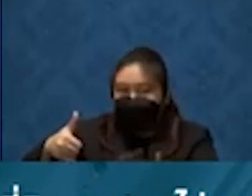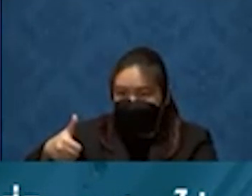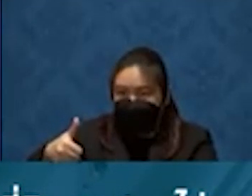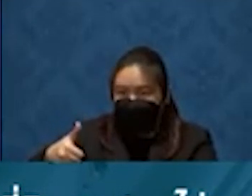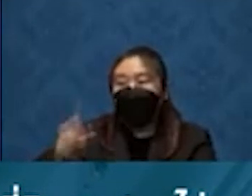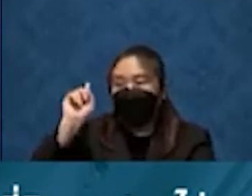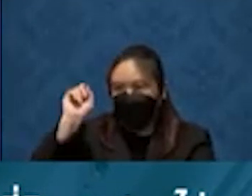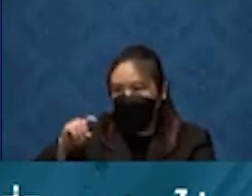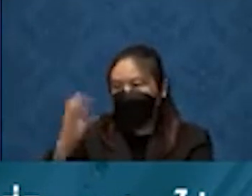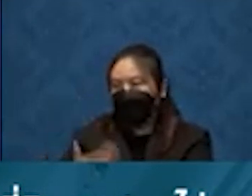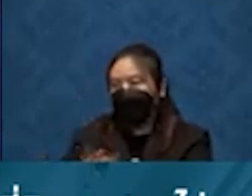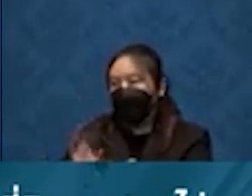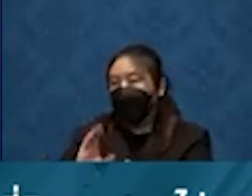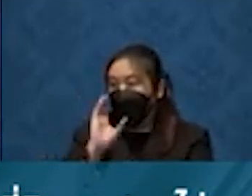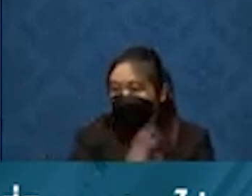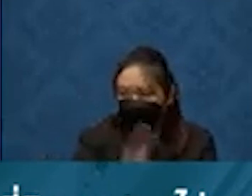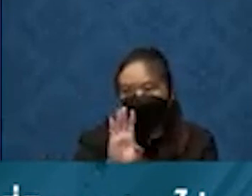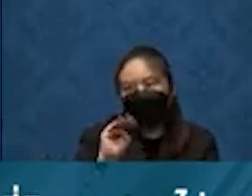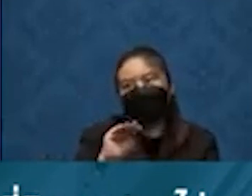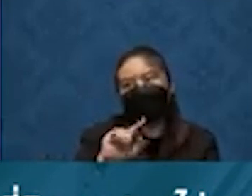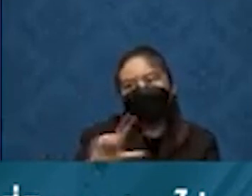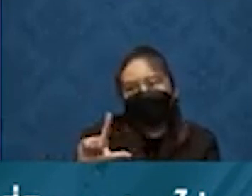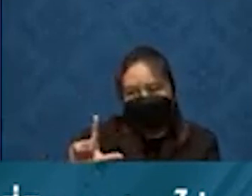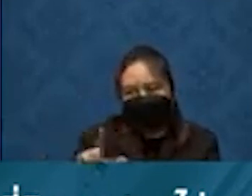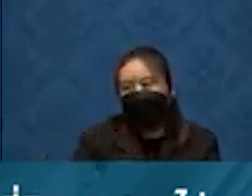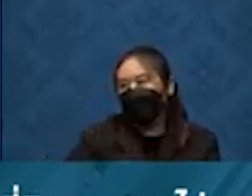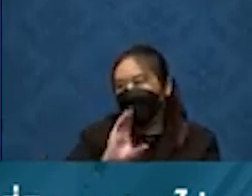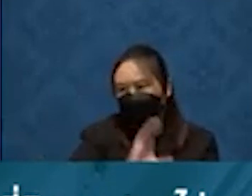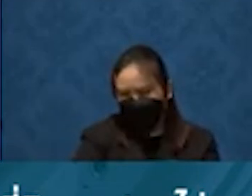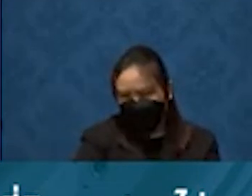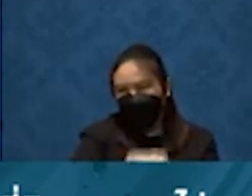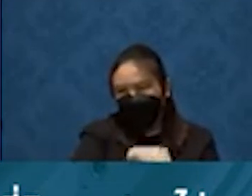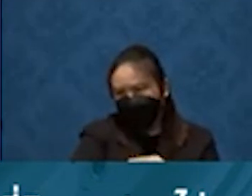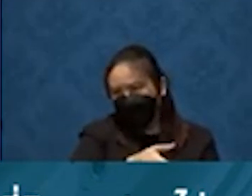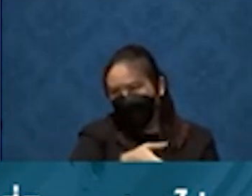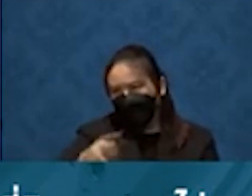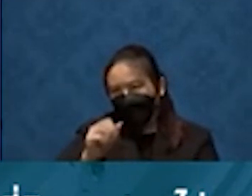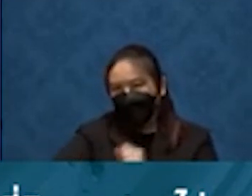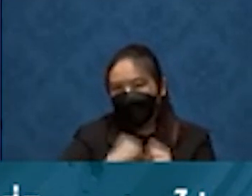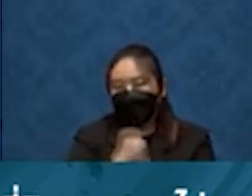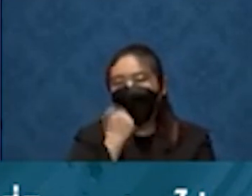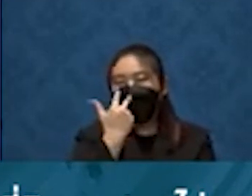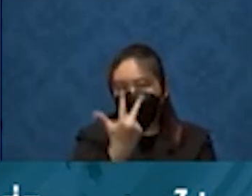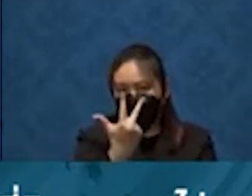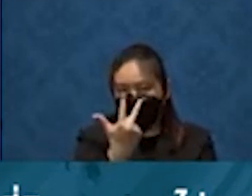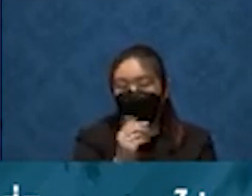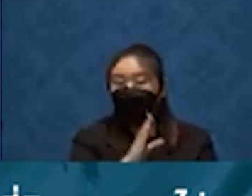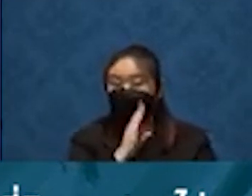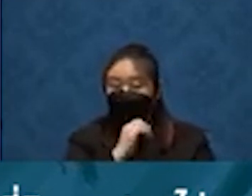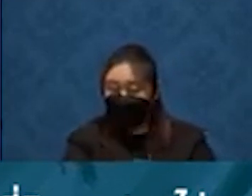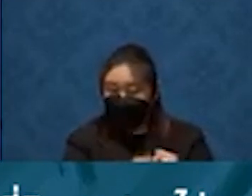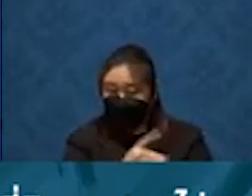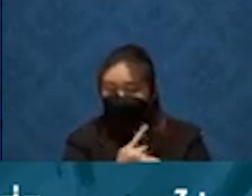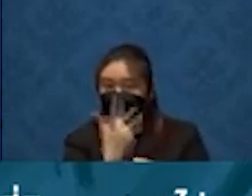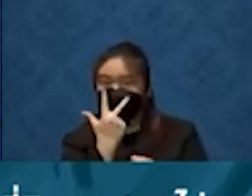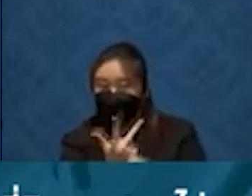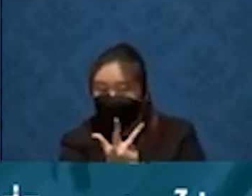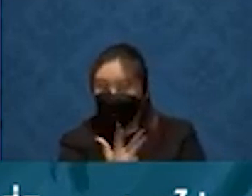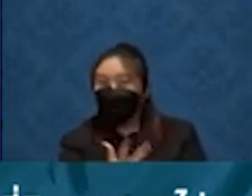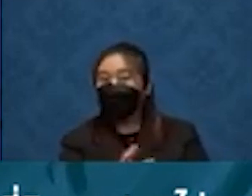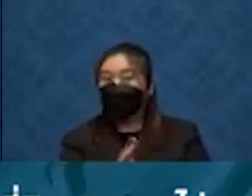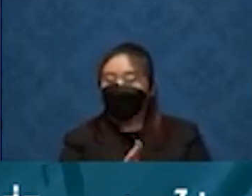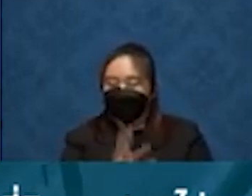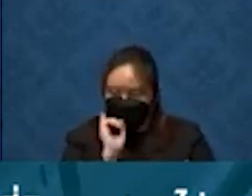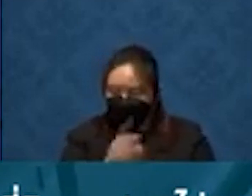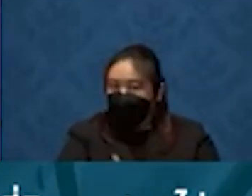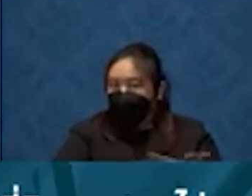ราบ40 ล้านบาทโครงการลงทุนไว้3 ปีนะครับใน3 ปีนี้ถ้าจะขายก่อนไม่ได้นะครับต้องขออนุญาตในการ